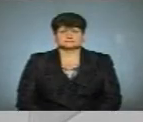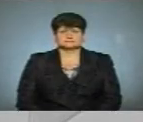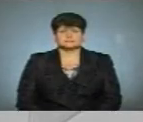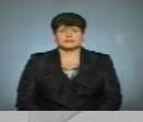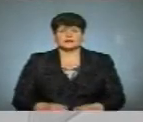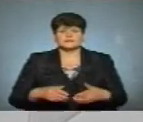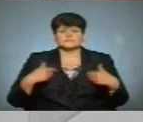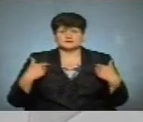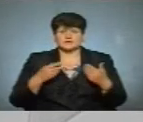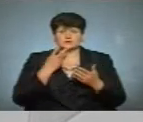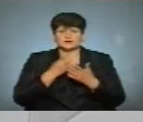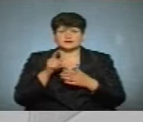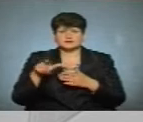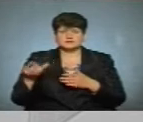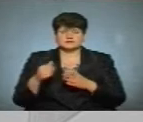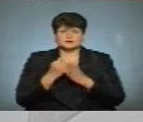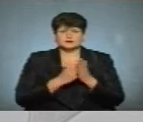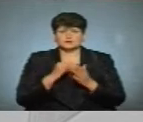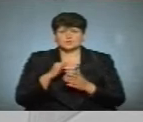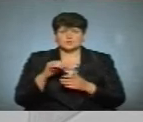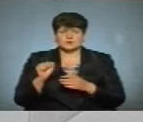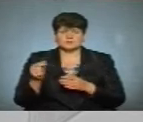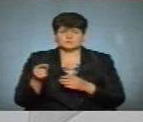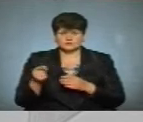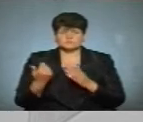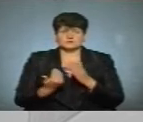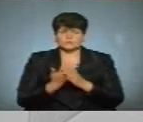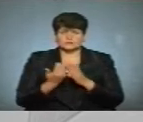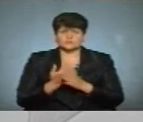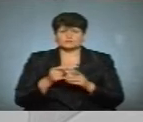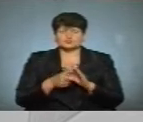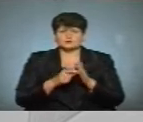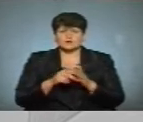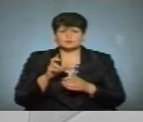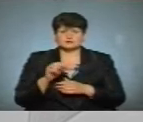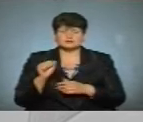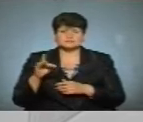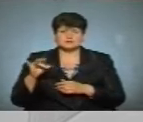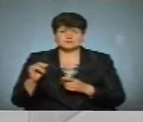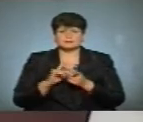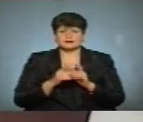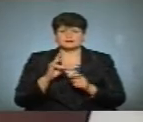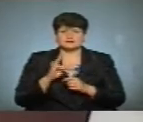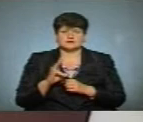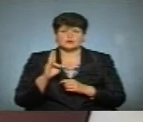Вітаю глядачів телеканалу ЮА Тернопіль. В ефірі новини. У студії Богдана Сарабун, сурдопереклад Надія Коцовська.